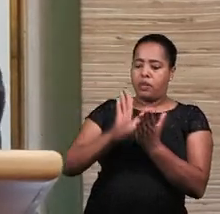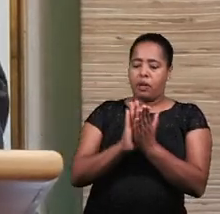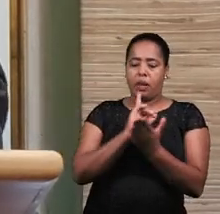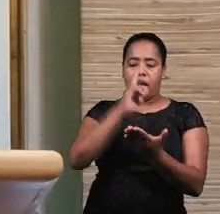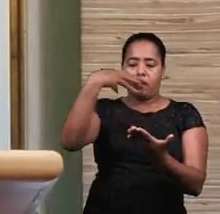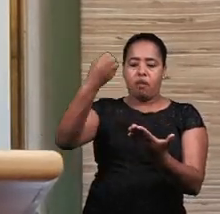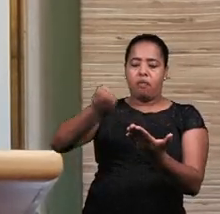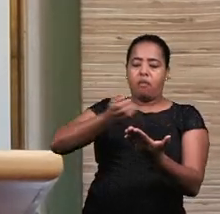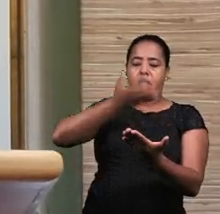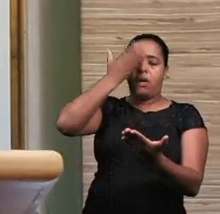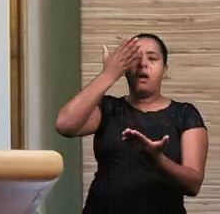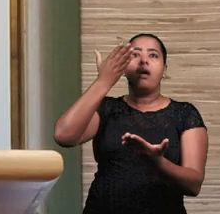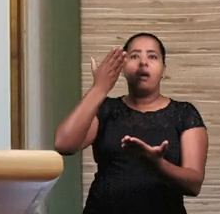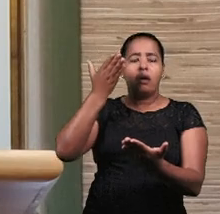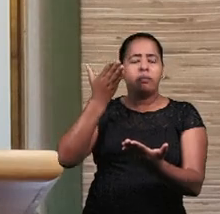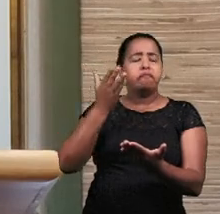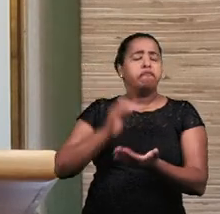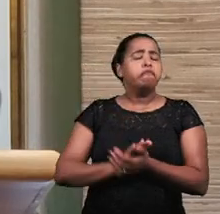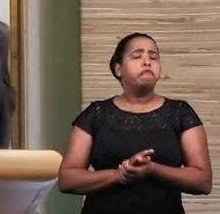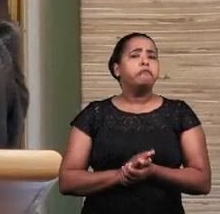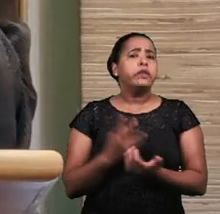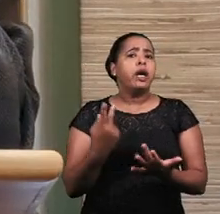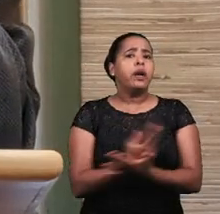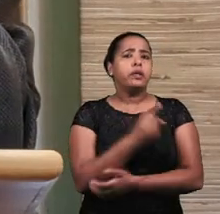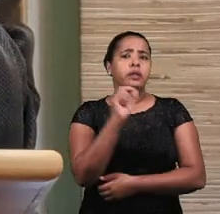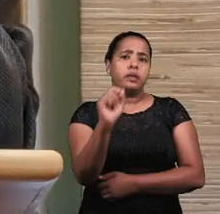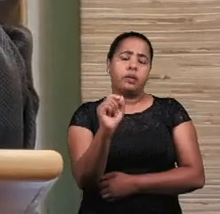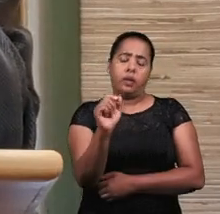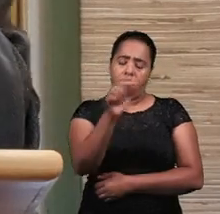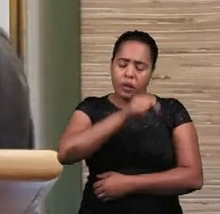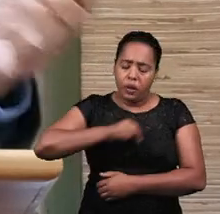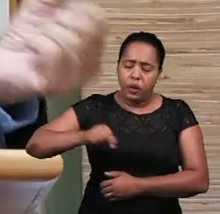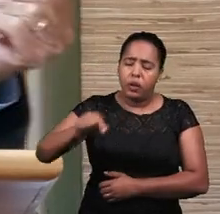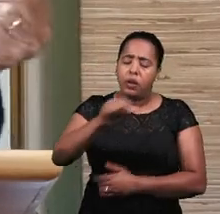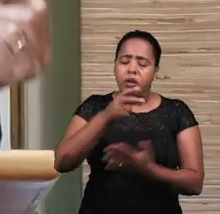nous commençons à observer que les grandes révélations